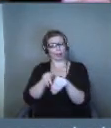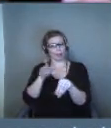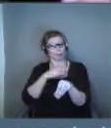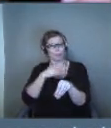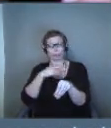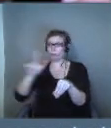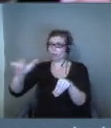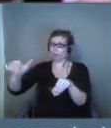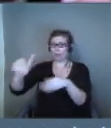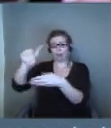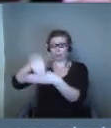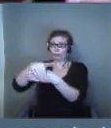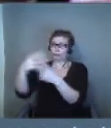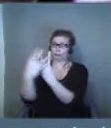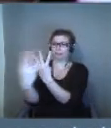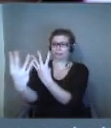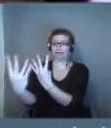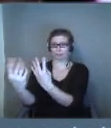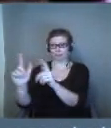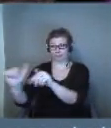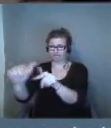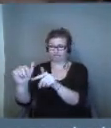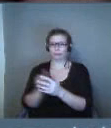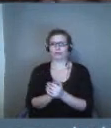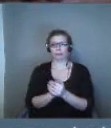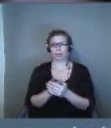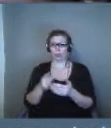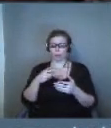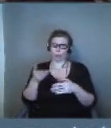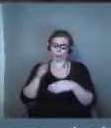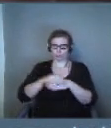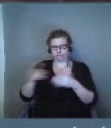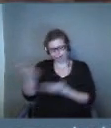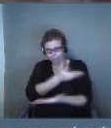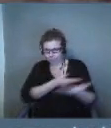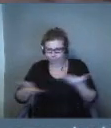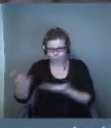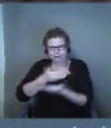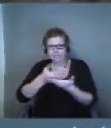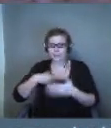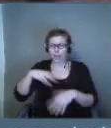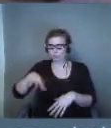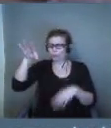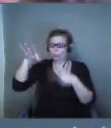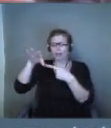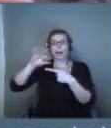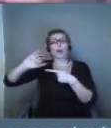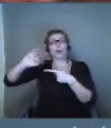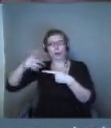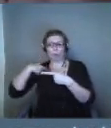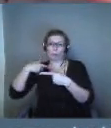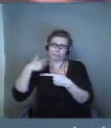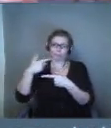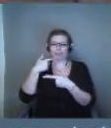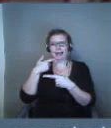salle. Et notre choix a été guidé pour les produits, 3 niveaux. Le premier, il ne fallait